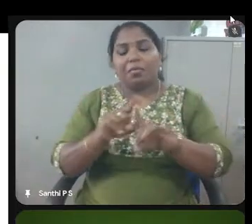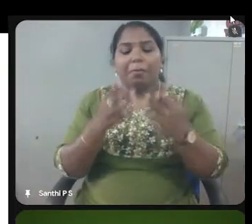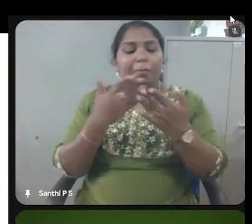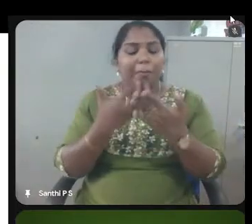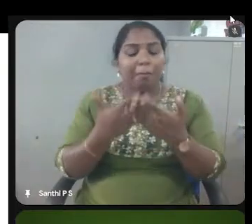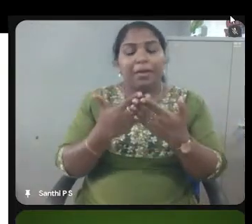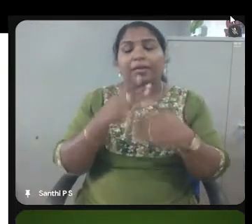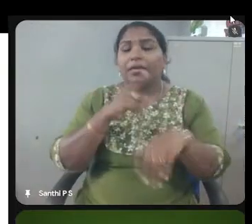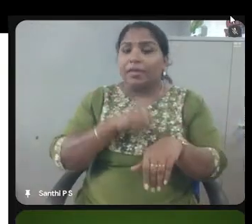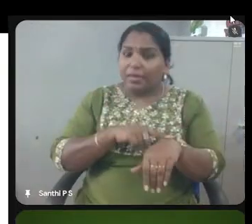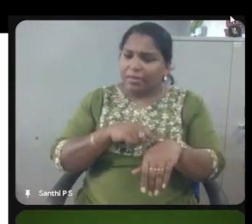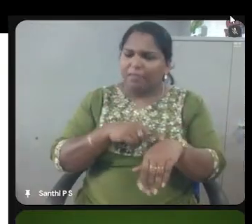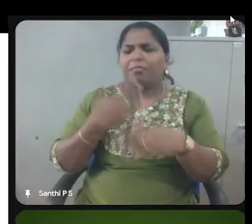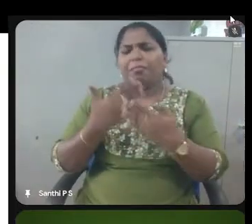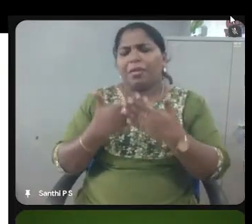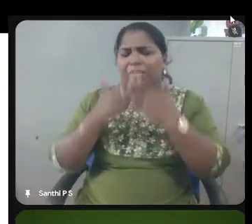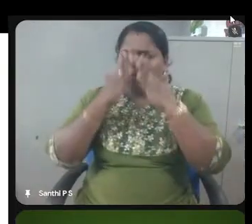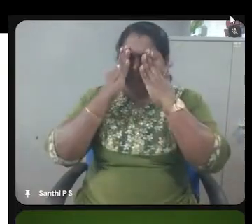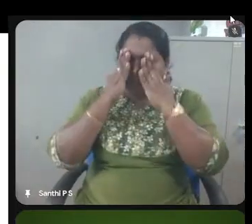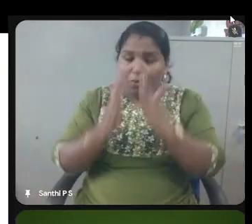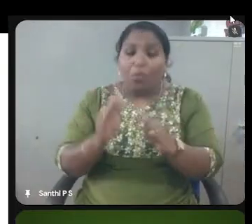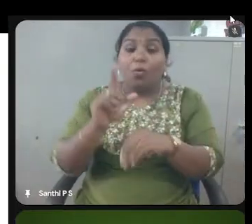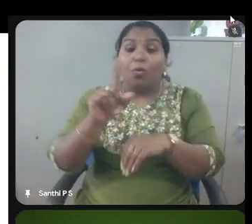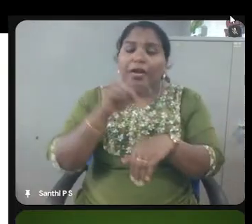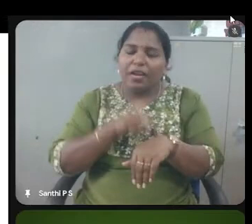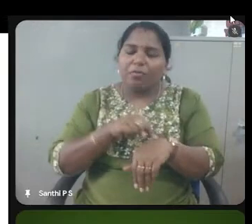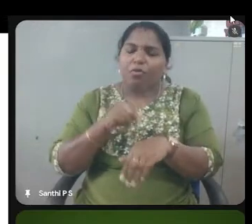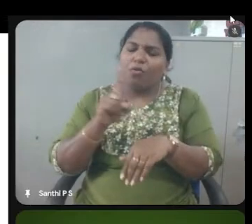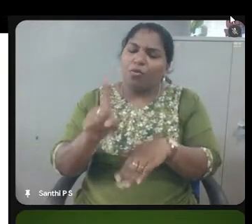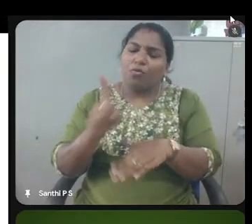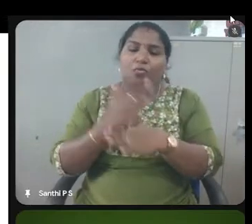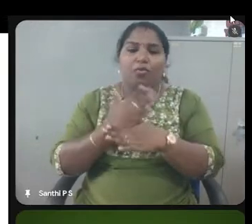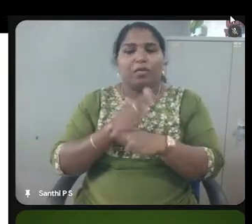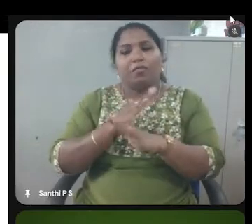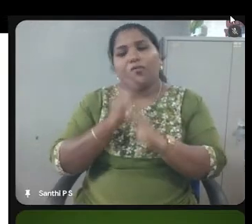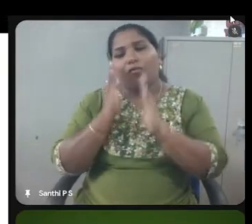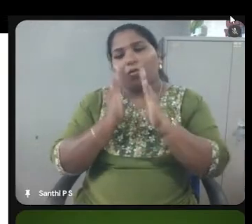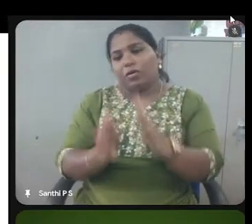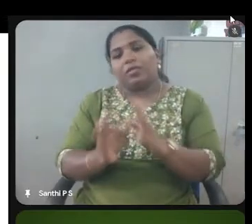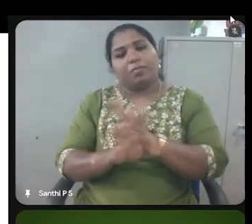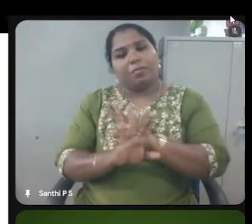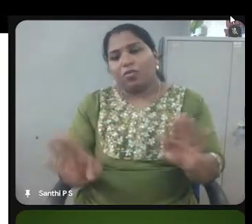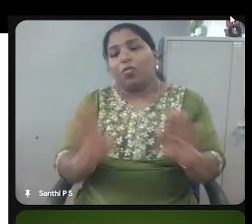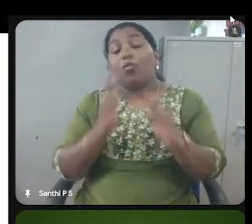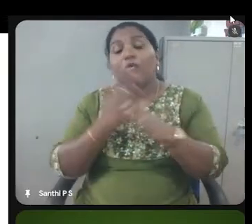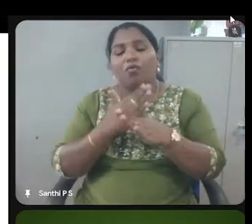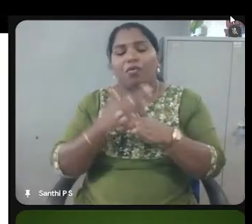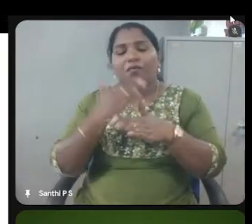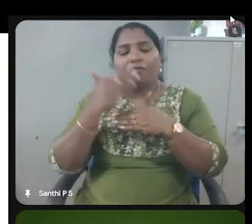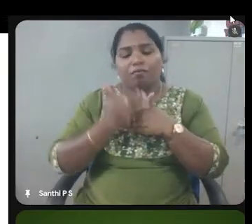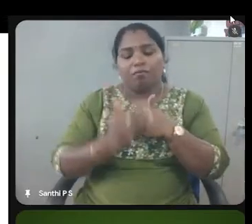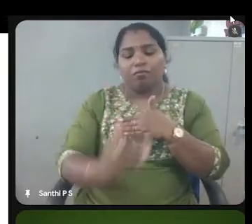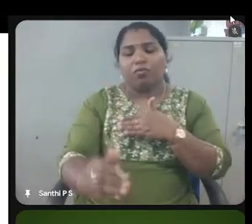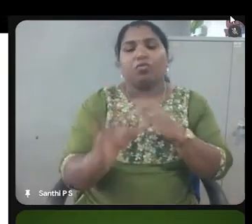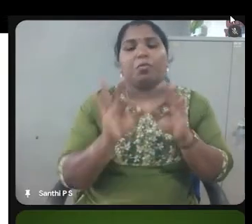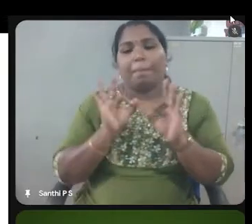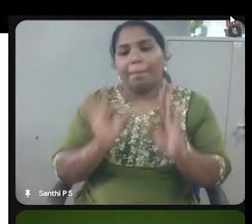അങ്ങനെയല്ല ചെയ്യേണ്ടത്. ഒരു സമയത്ത് നമ്മൾ ഒരു കാര്യമാണ് ചെയ്യേണ്ടത്. അപ്പം ഒരു ആക്ടിവിറ്റി ആണ് നമ്മൾ മുന്നോട്ട് ചെയ്ത് പോകേണ്ടത്.